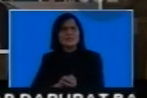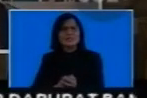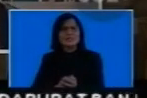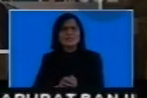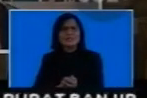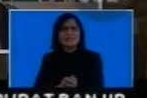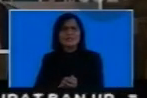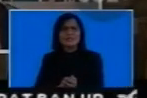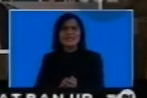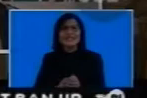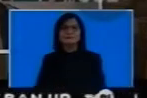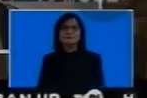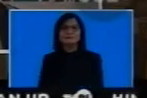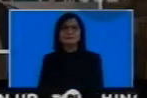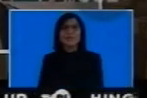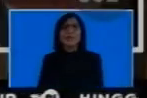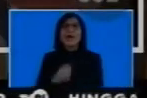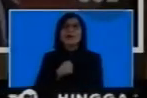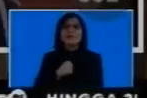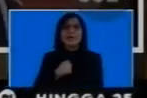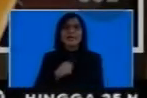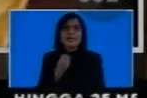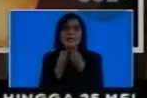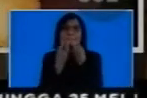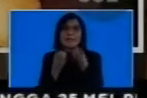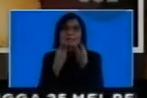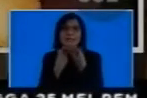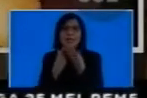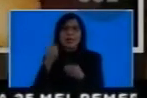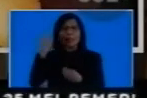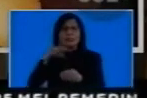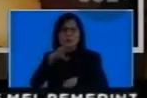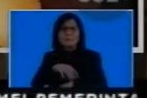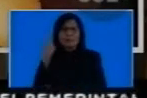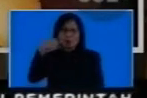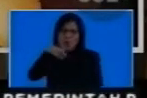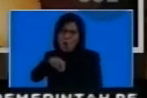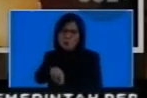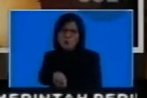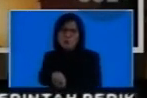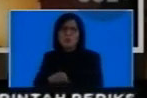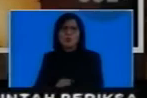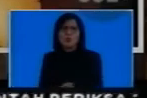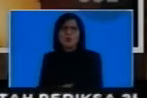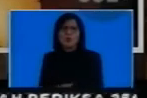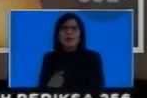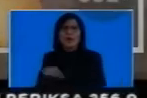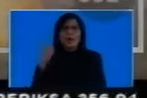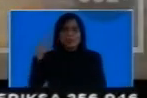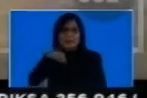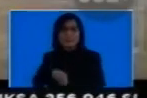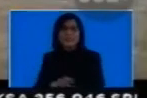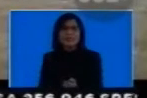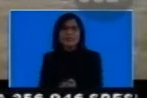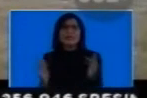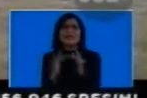bagian timur Indonesia sangat berbeda ya Bu. Ini saya ini mengajarnya di daerah pedalaman. Di daerah